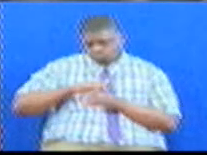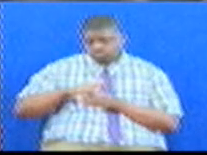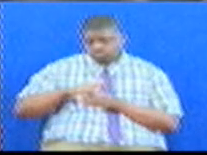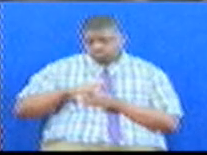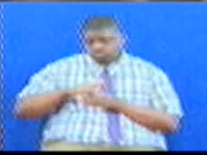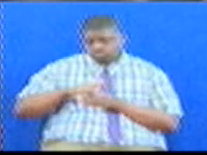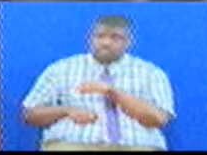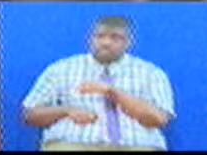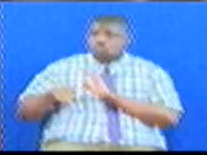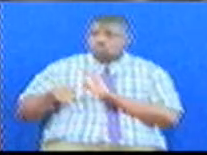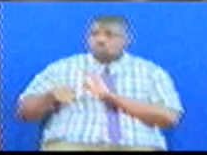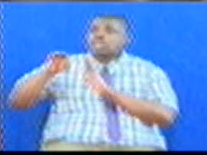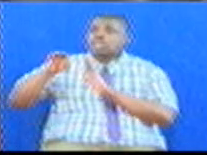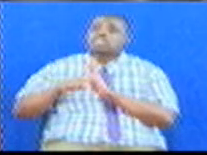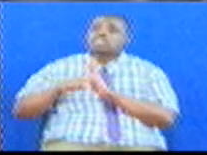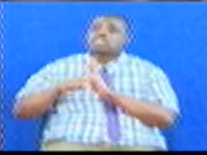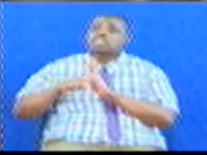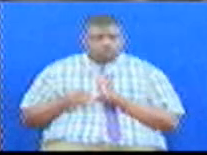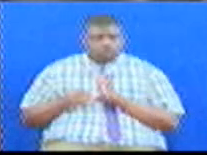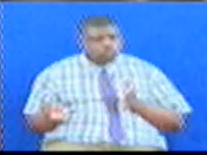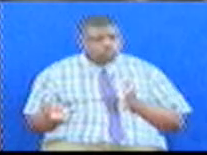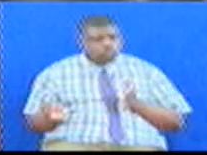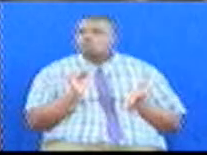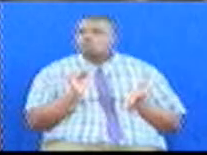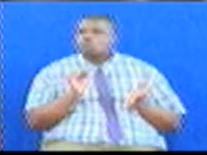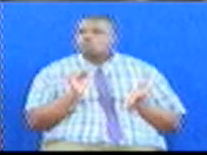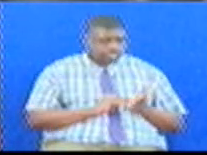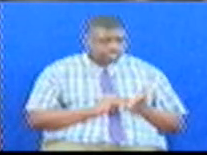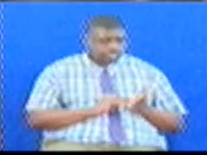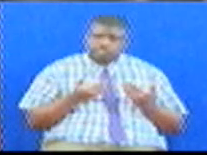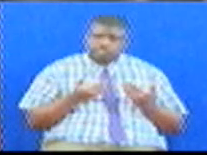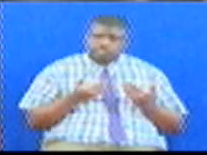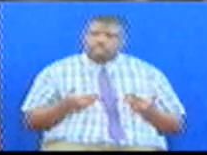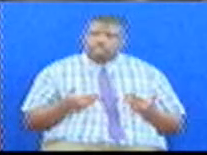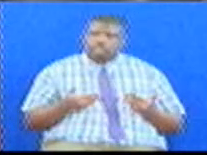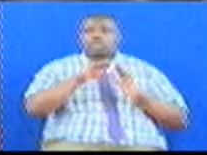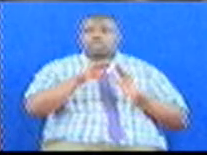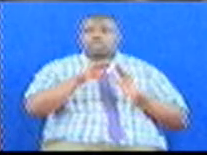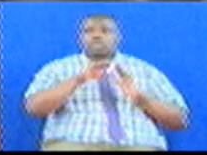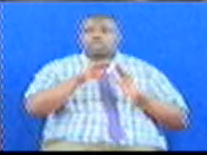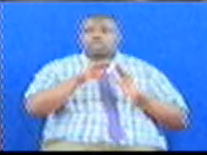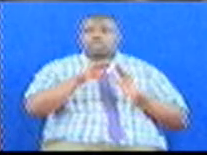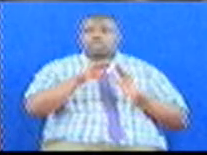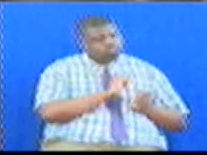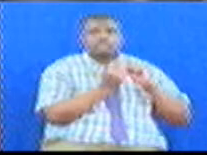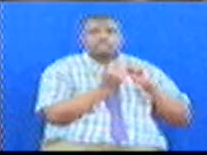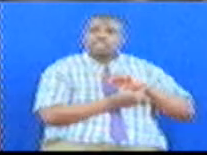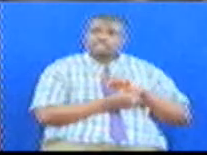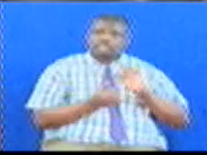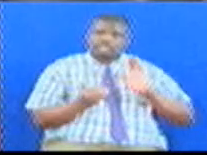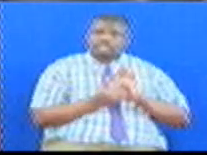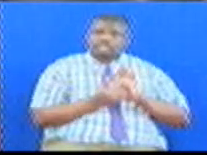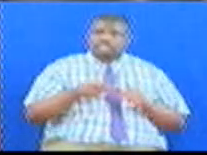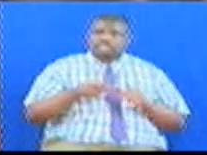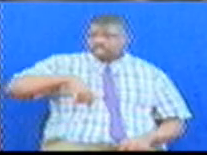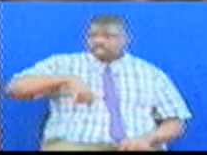ambapo utaratibu haujawekwa. Sasa utaratibu wa namna ya kubadilisha sheria zetu